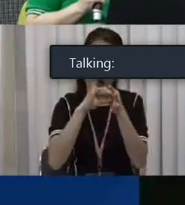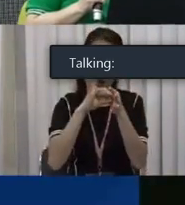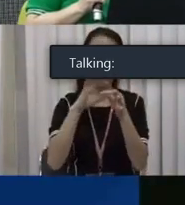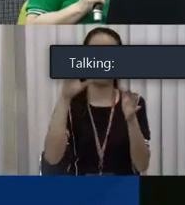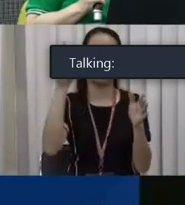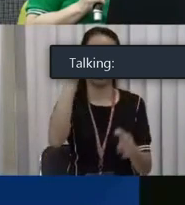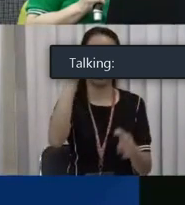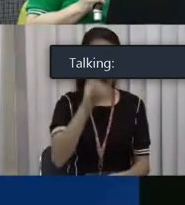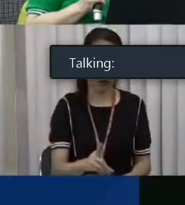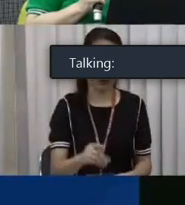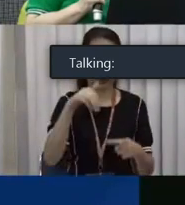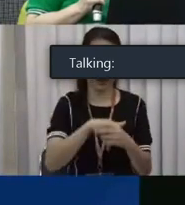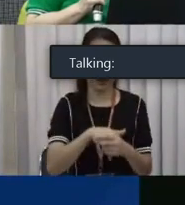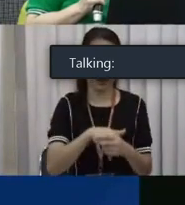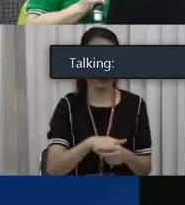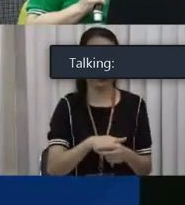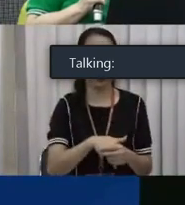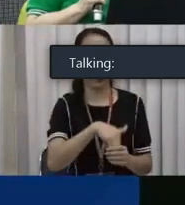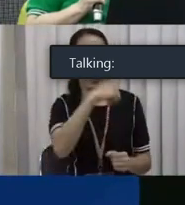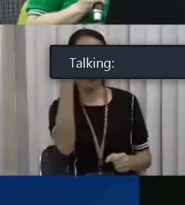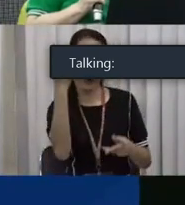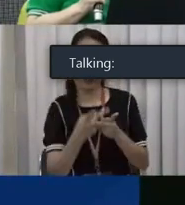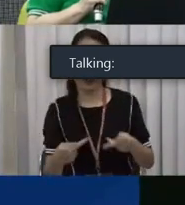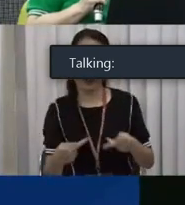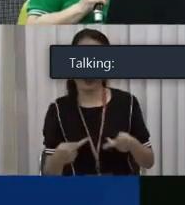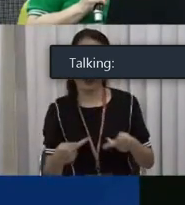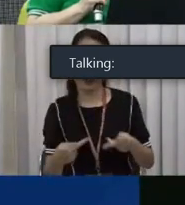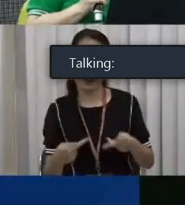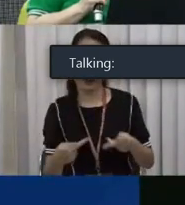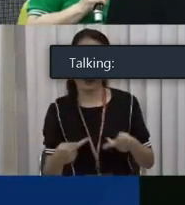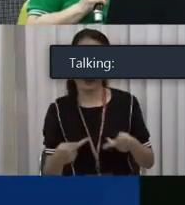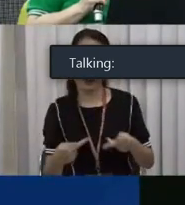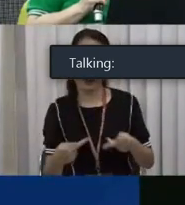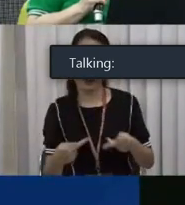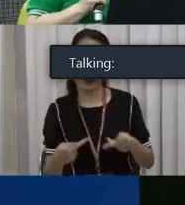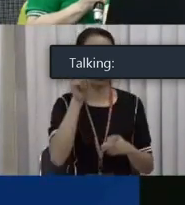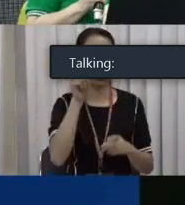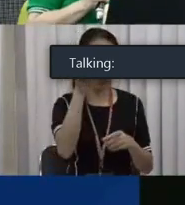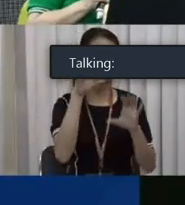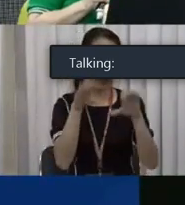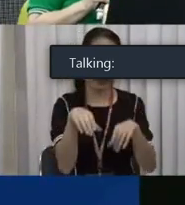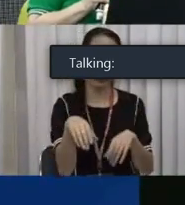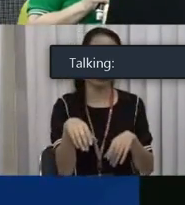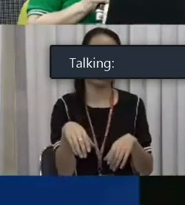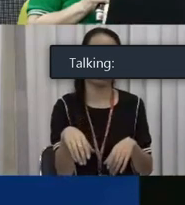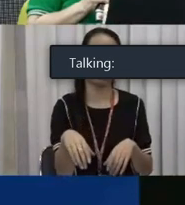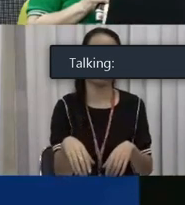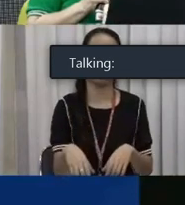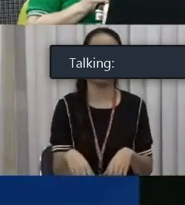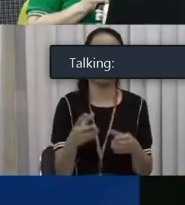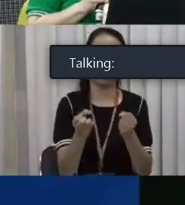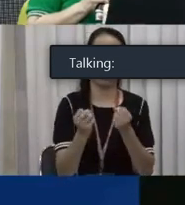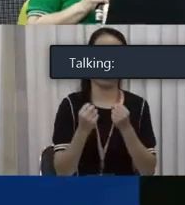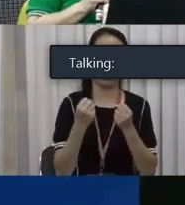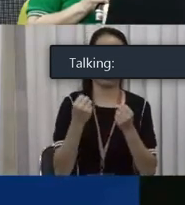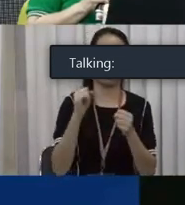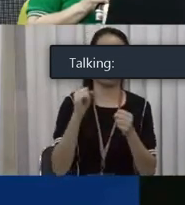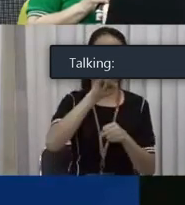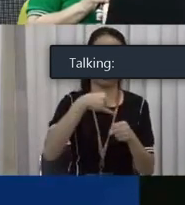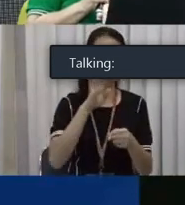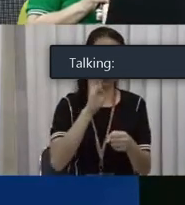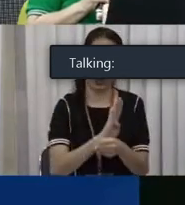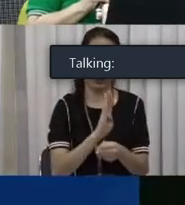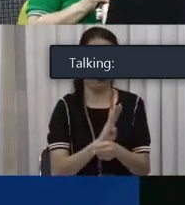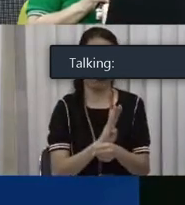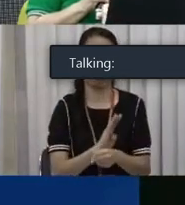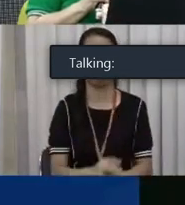para anywhere in the world makakita kag trabaho o imo na dayon ang